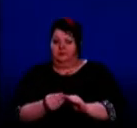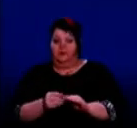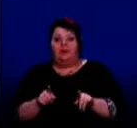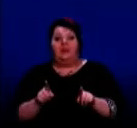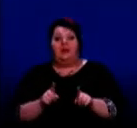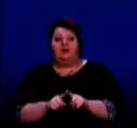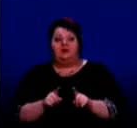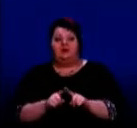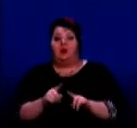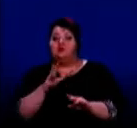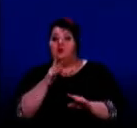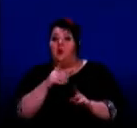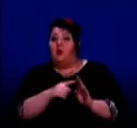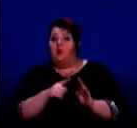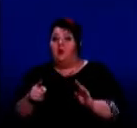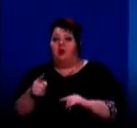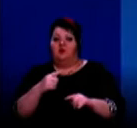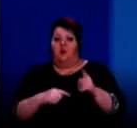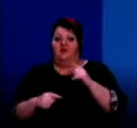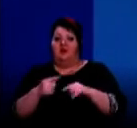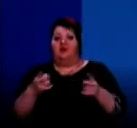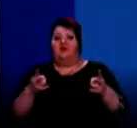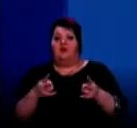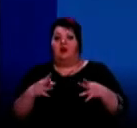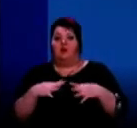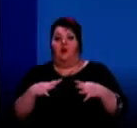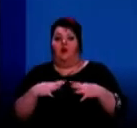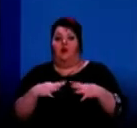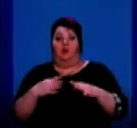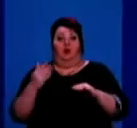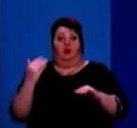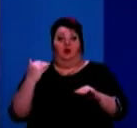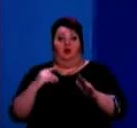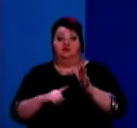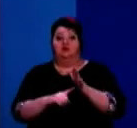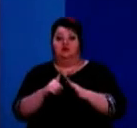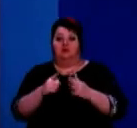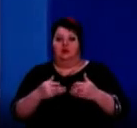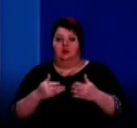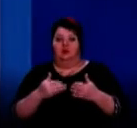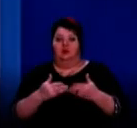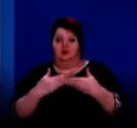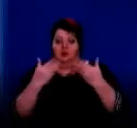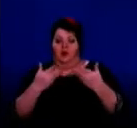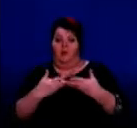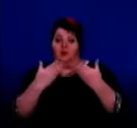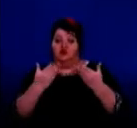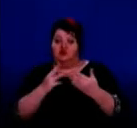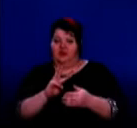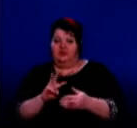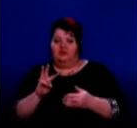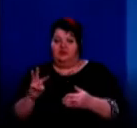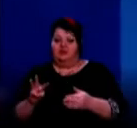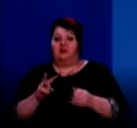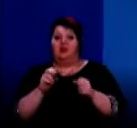момент повернення товару – це те, що варто було б обумовити заздалегідь. Тобто прочитайте на сайті